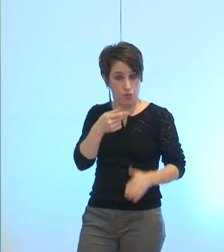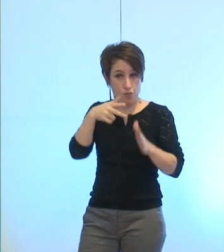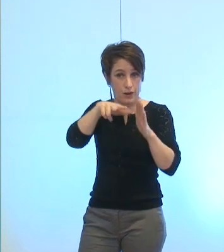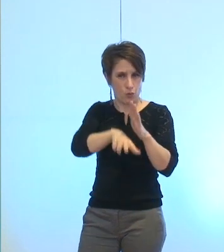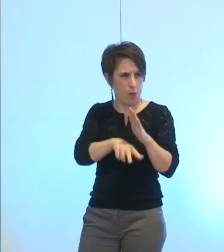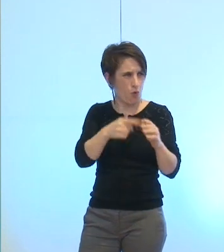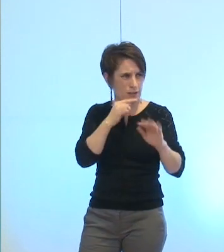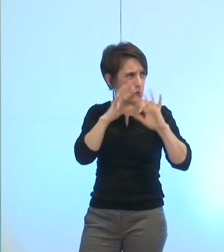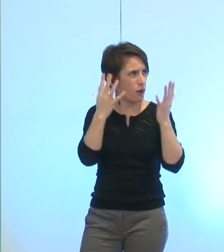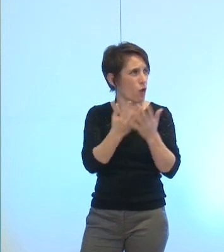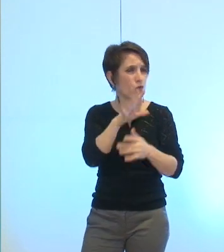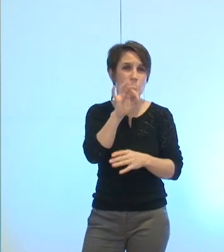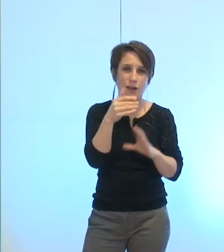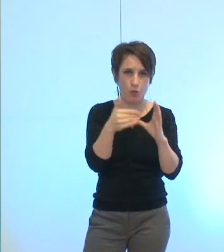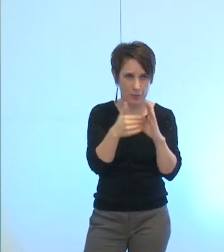peut-être